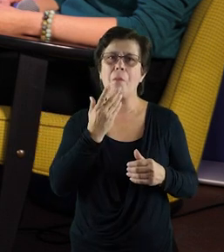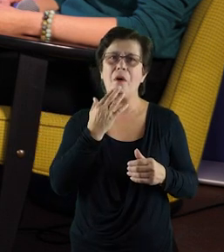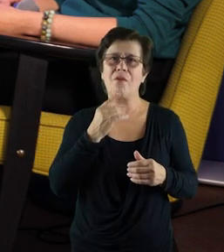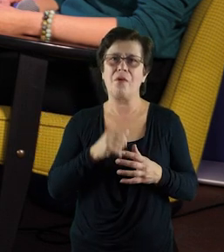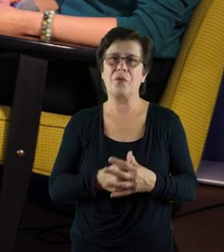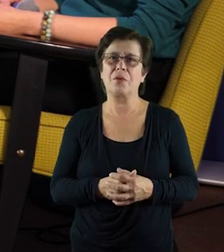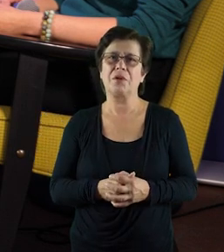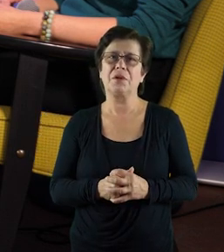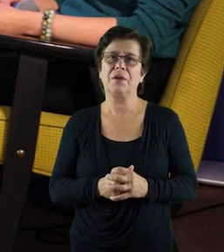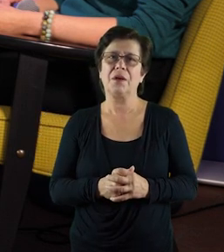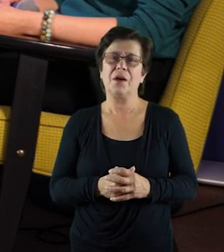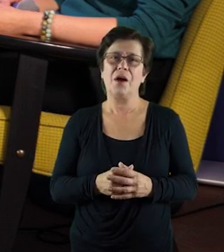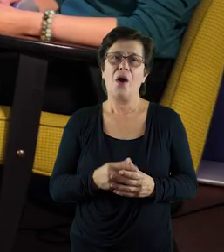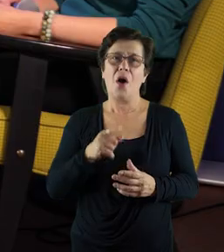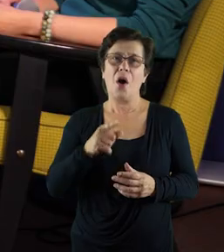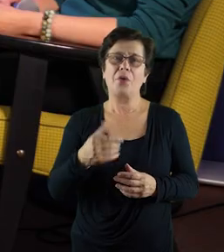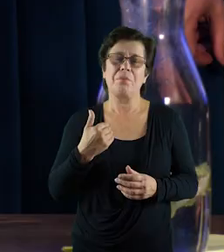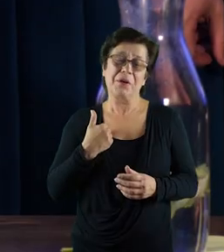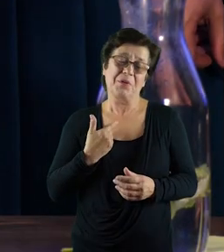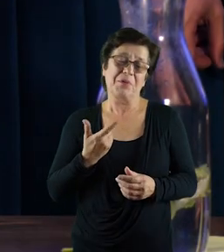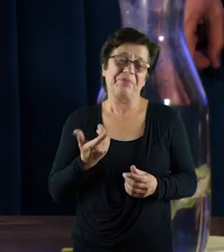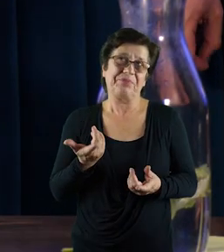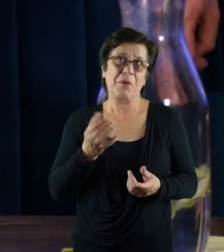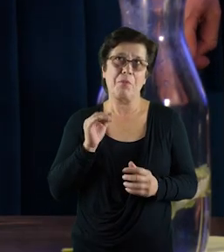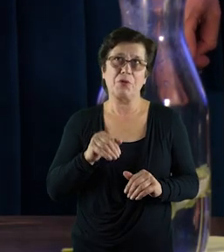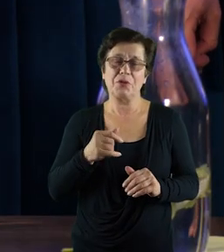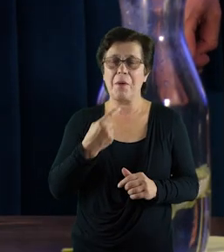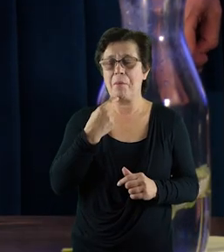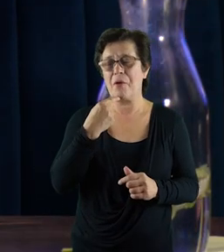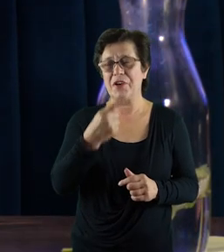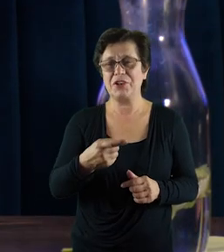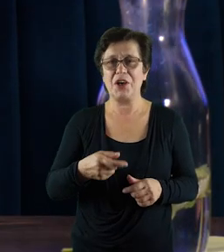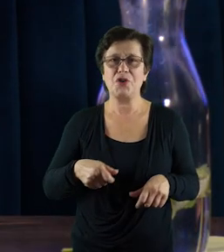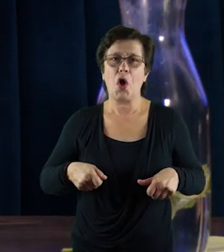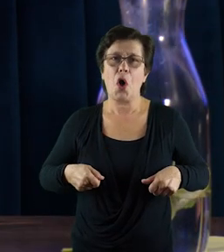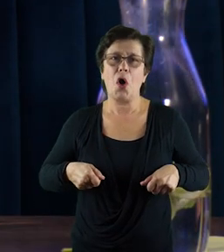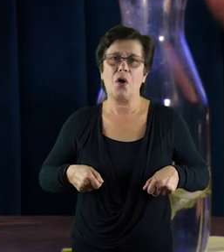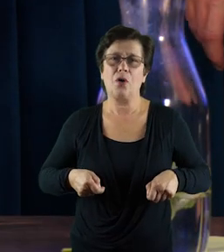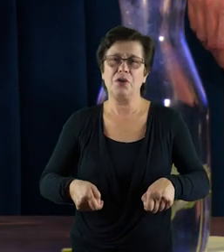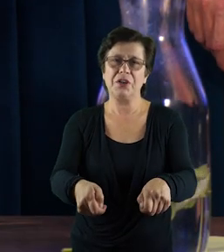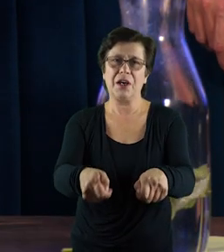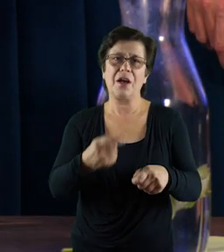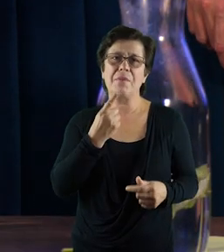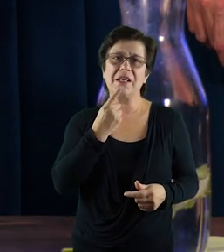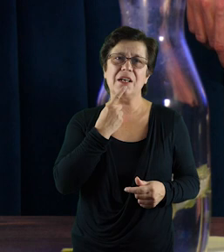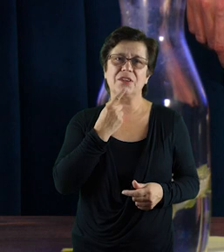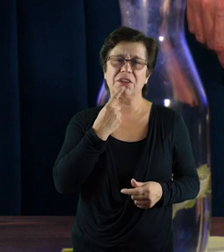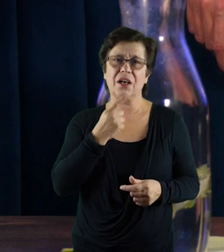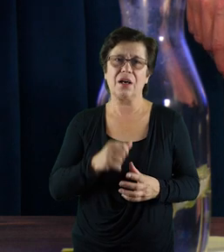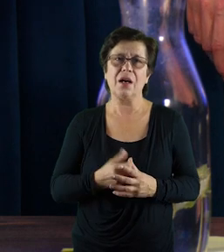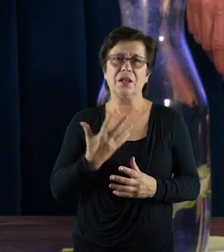roli i on był takim w pewnym sensie rolnikiem języka, ale też chciałam zauważyć, że ta przyroda